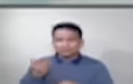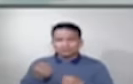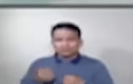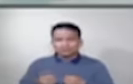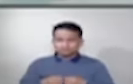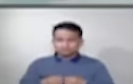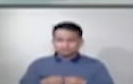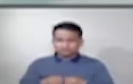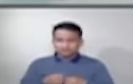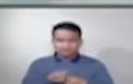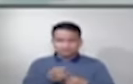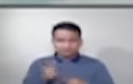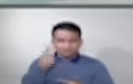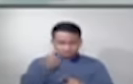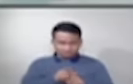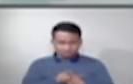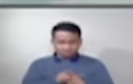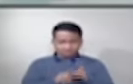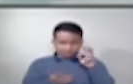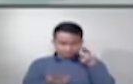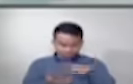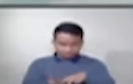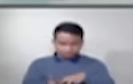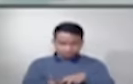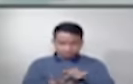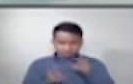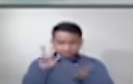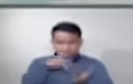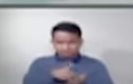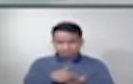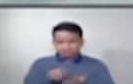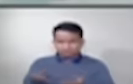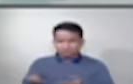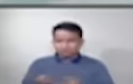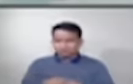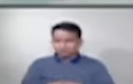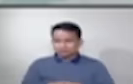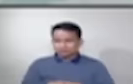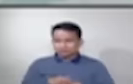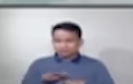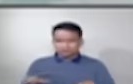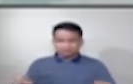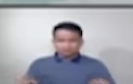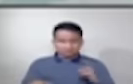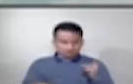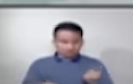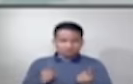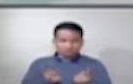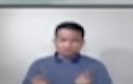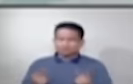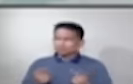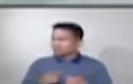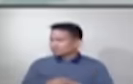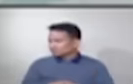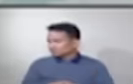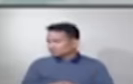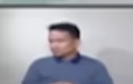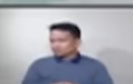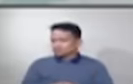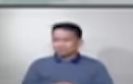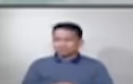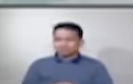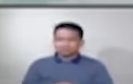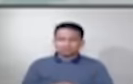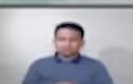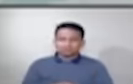para sa mga bata? Mm. In one month po, 3,000 lang yung binibigay niya. 3,000 para sa bata? So parang 1,000 per child? Opo. One month po yun?